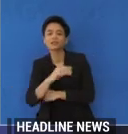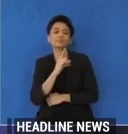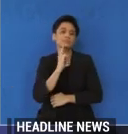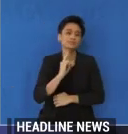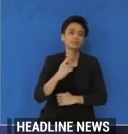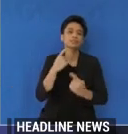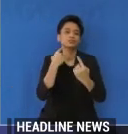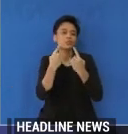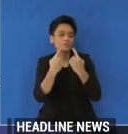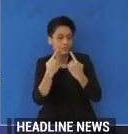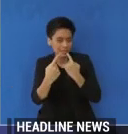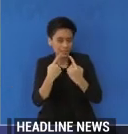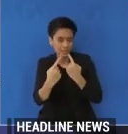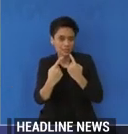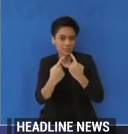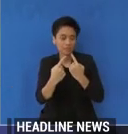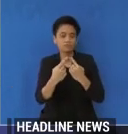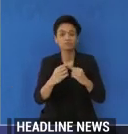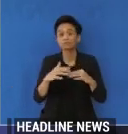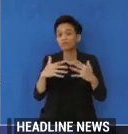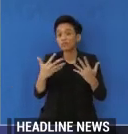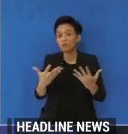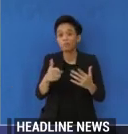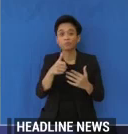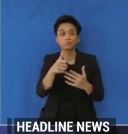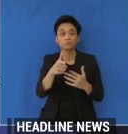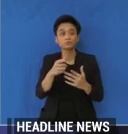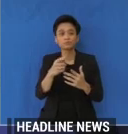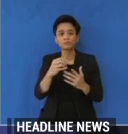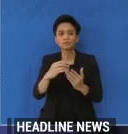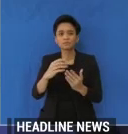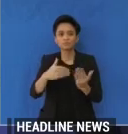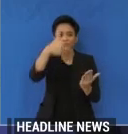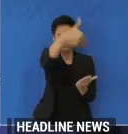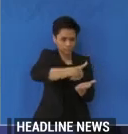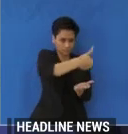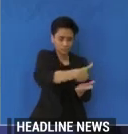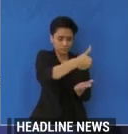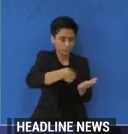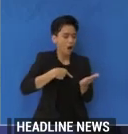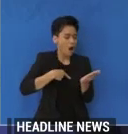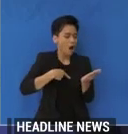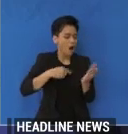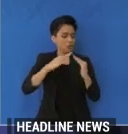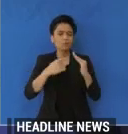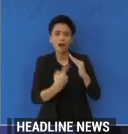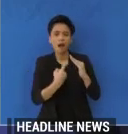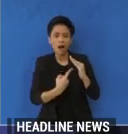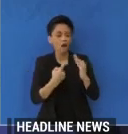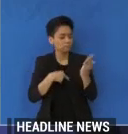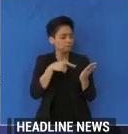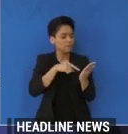ya, atau menerima pesan-pesan yang harus dilakukan selama berada di rumah,